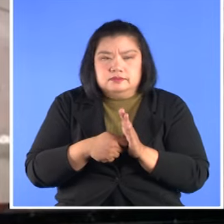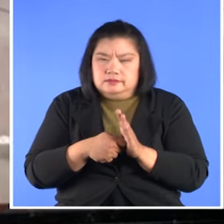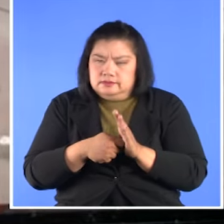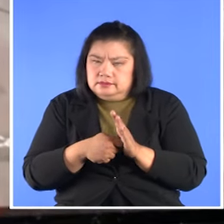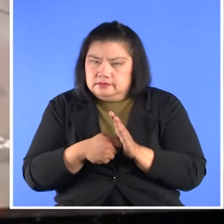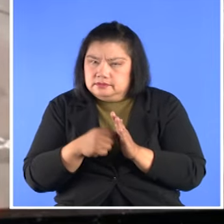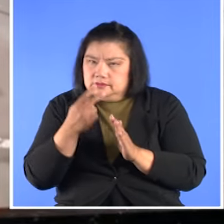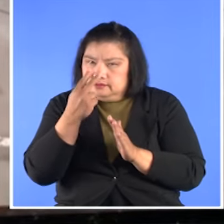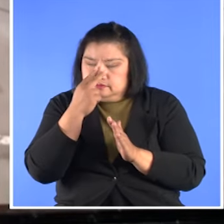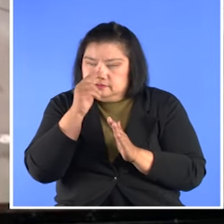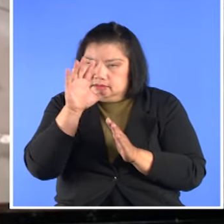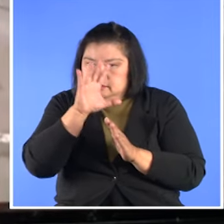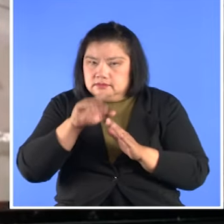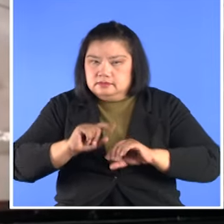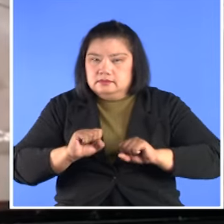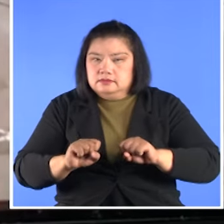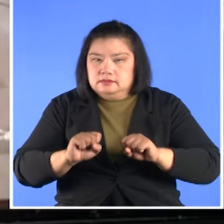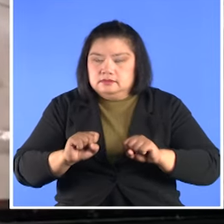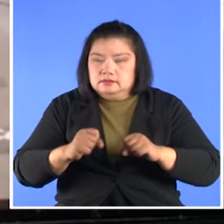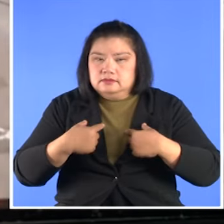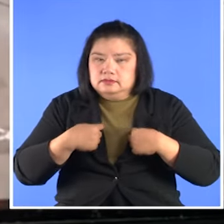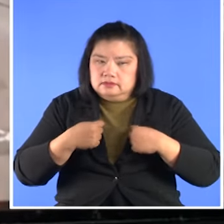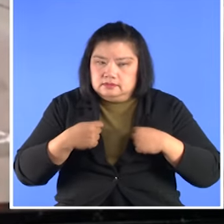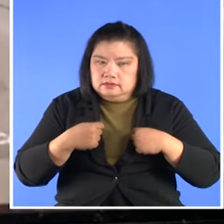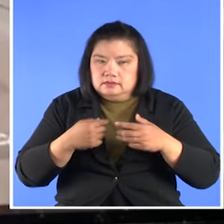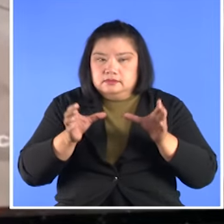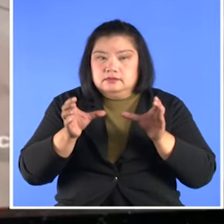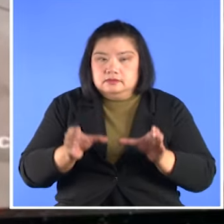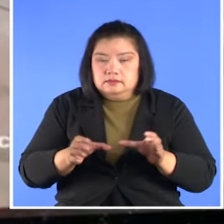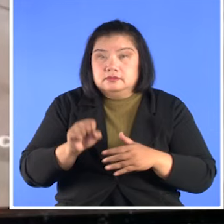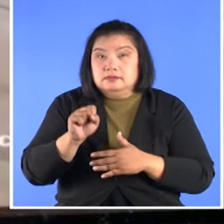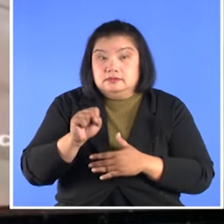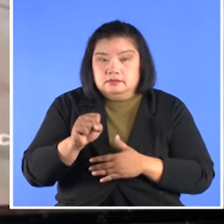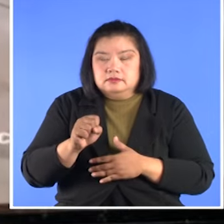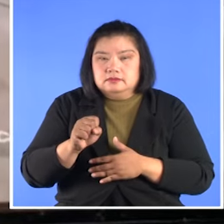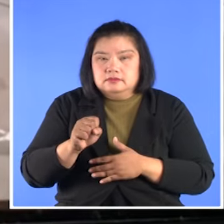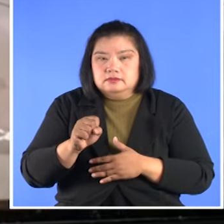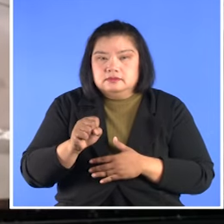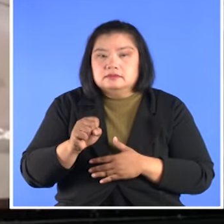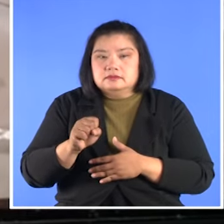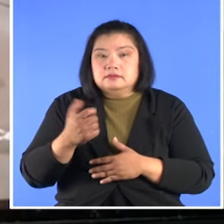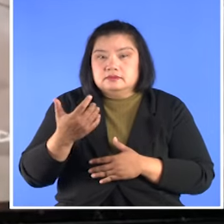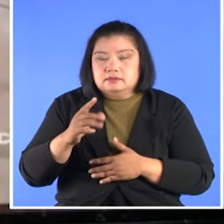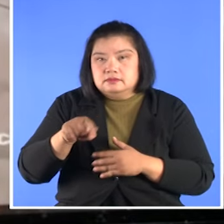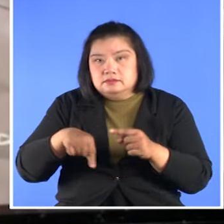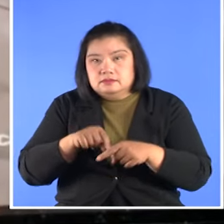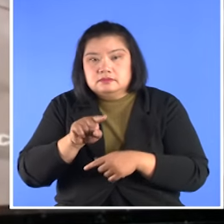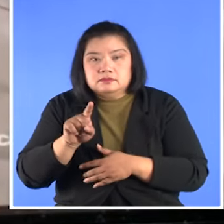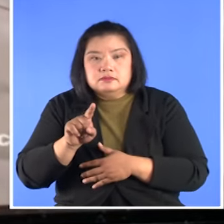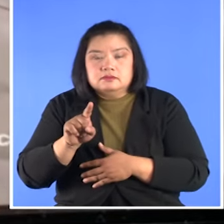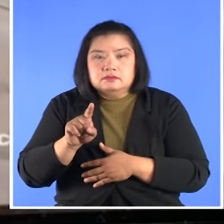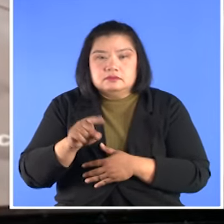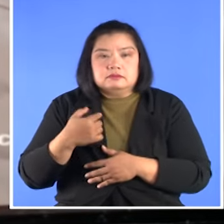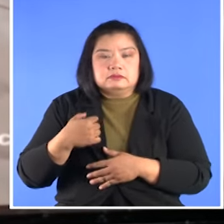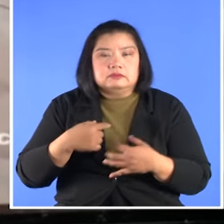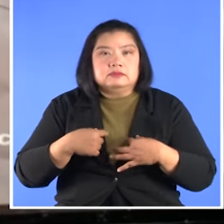รุ่นเออใส่เสื้อยืดกางเกงขาสั้นมาแบบนั้นแล้วเดินไปดูเลือกเลือกเครื่องซักผ้าที่ชอบ